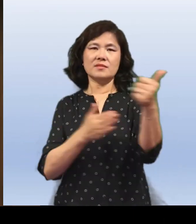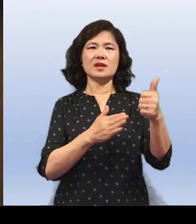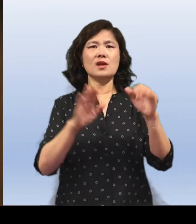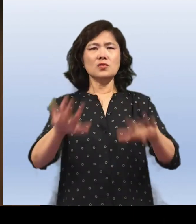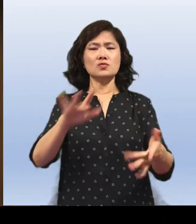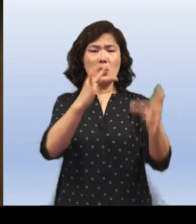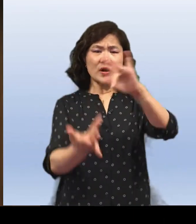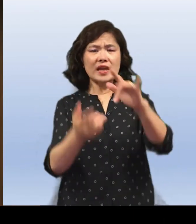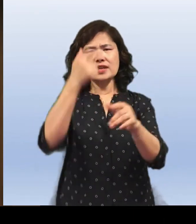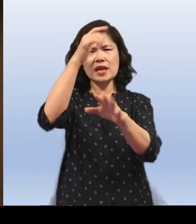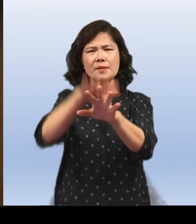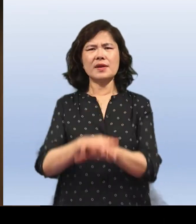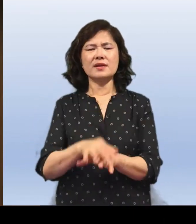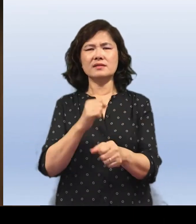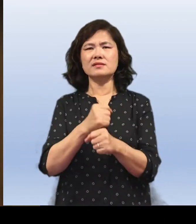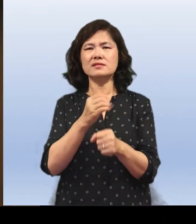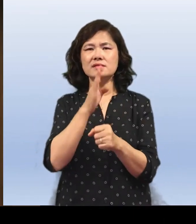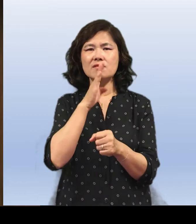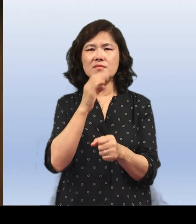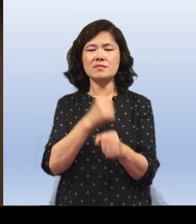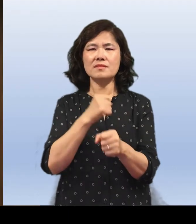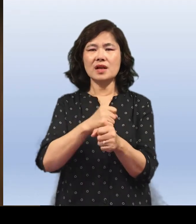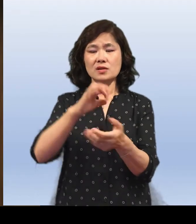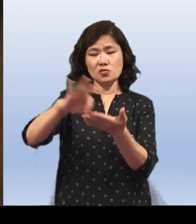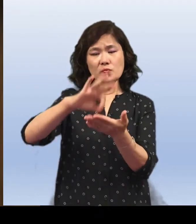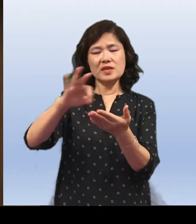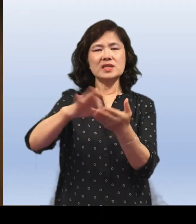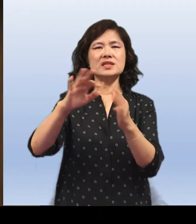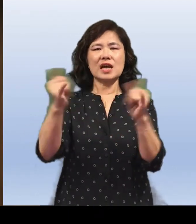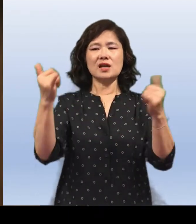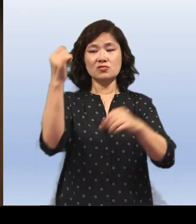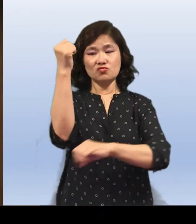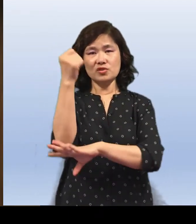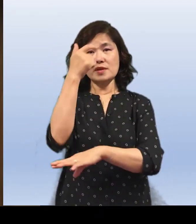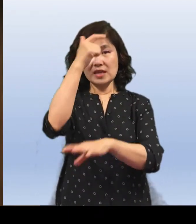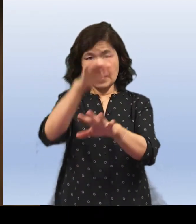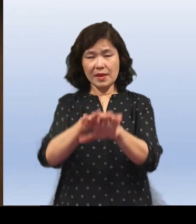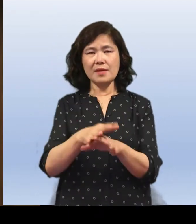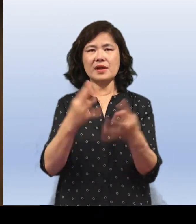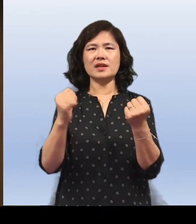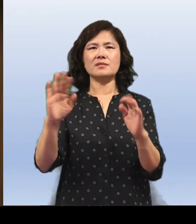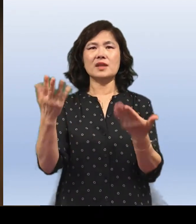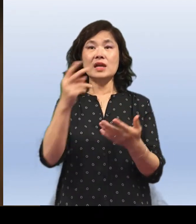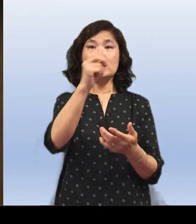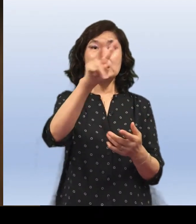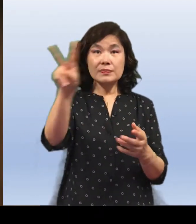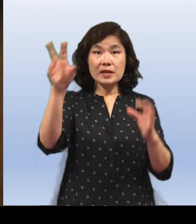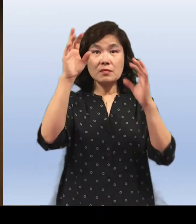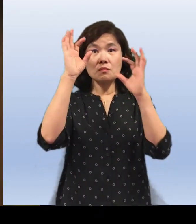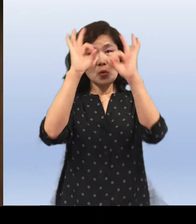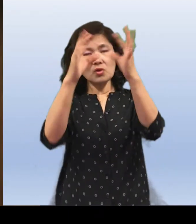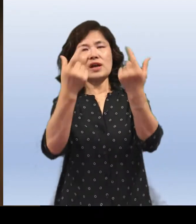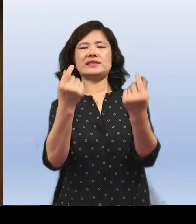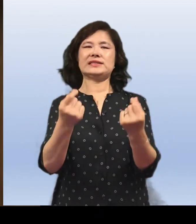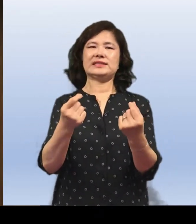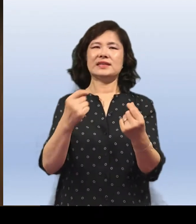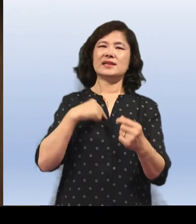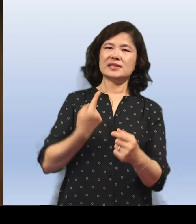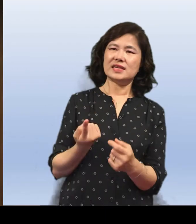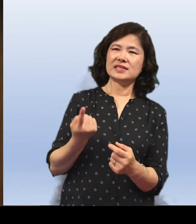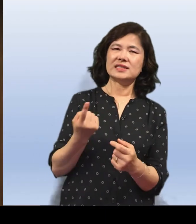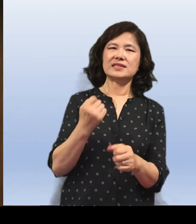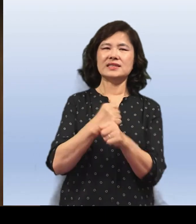예배는 마치 소비자 중심의 예배라는 생각을 많이 하게 됩니다. 마치 TV 프로그램을 보듯이